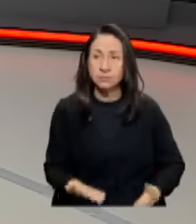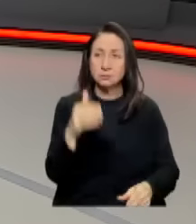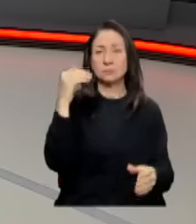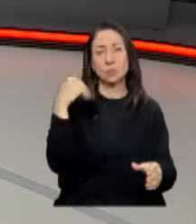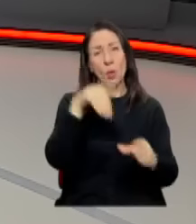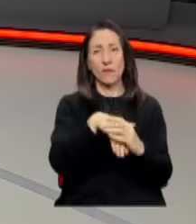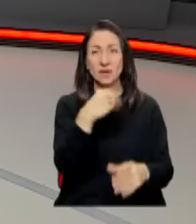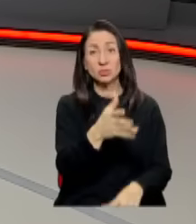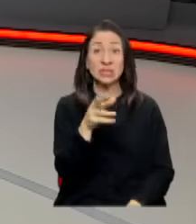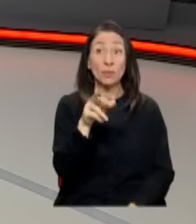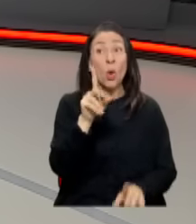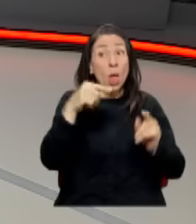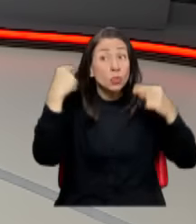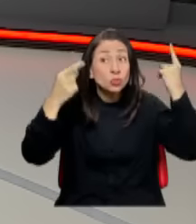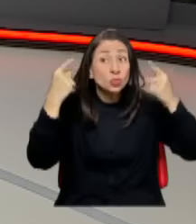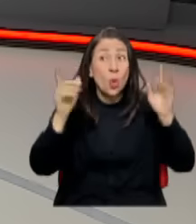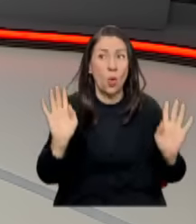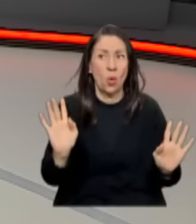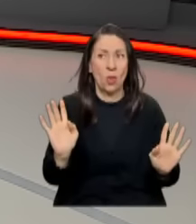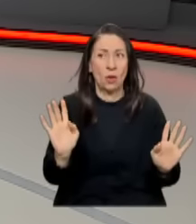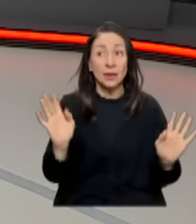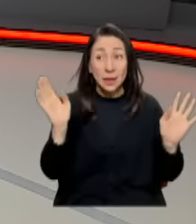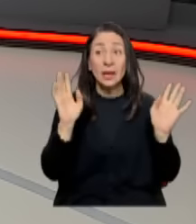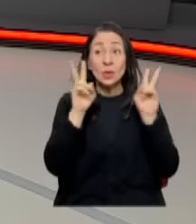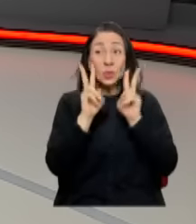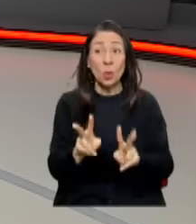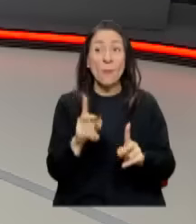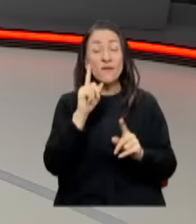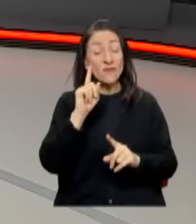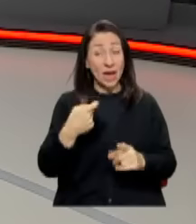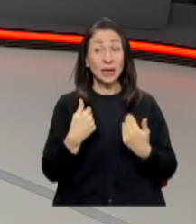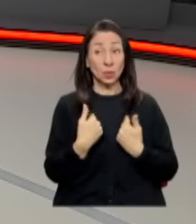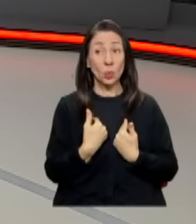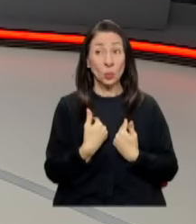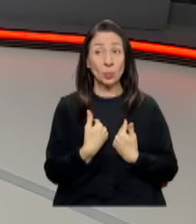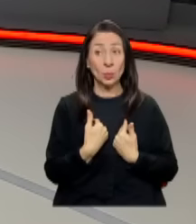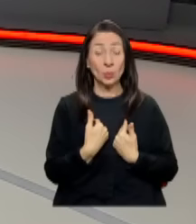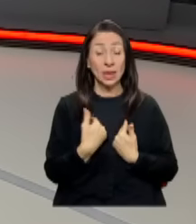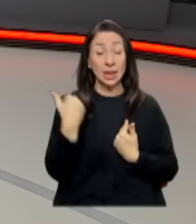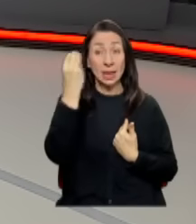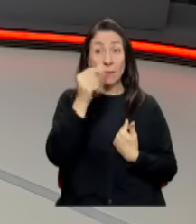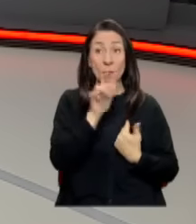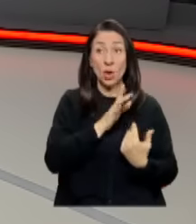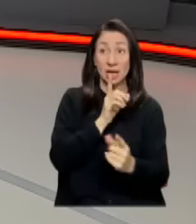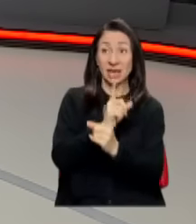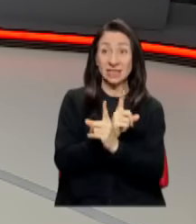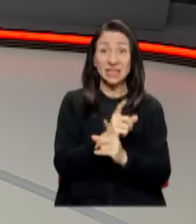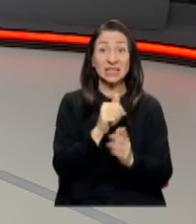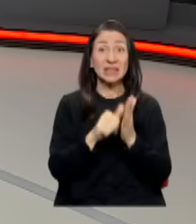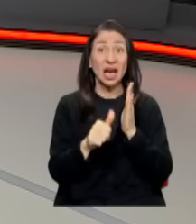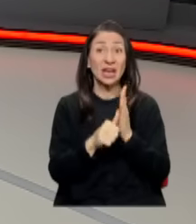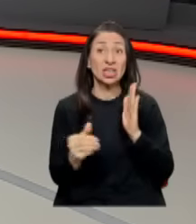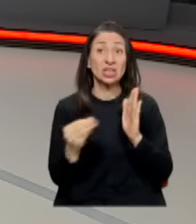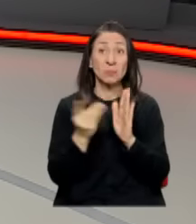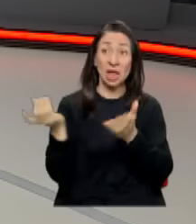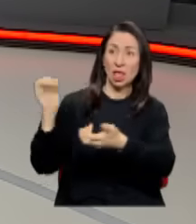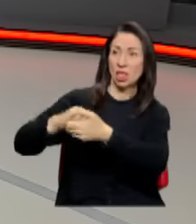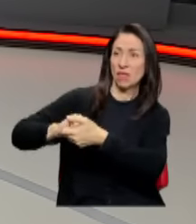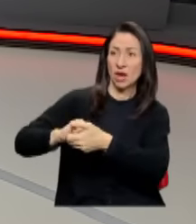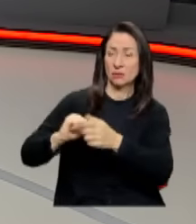gidip ona göre oy verecek, öyle düşünüyorlar. Şimdi görüyorum, fark ediyorum ki İmamoğlu karşısında tarihe geçecek bir ittifak